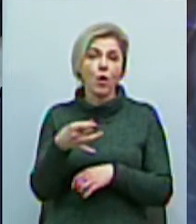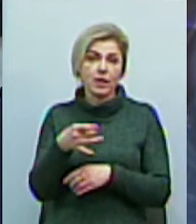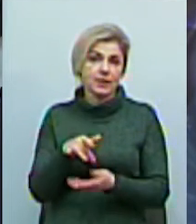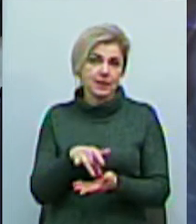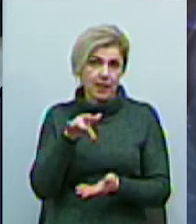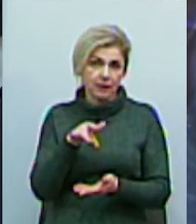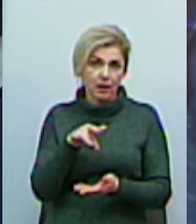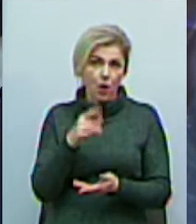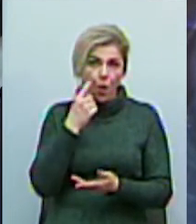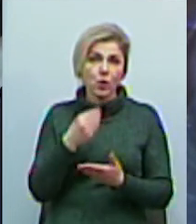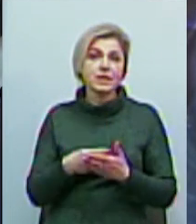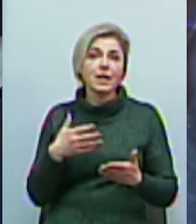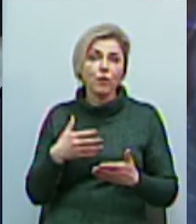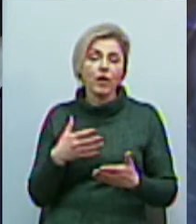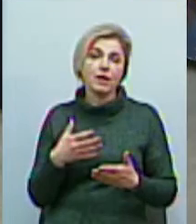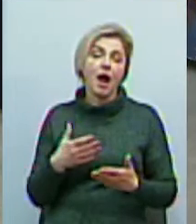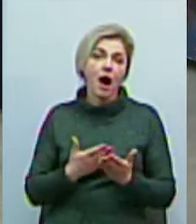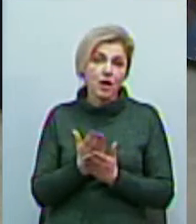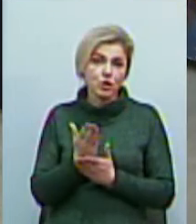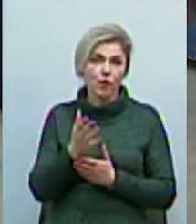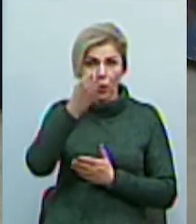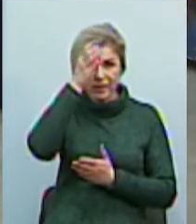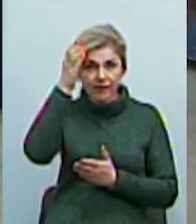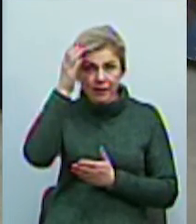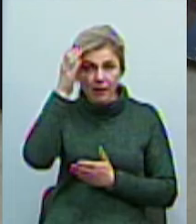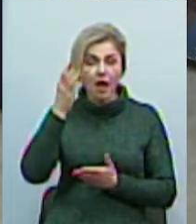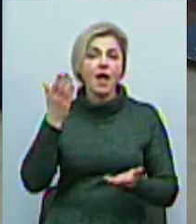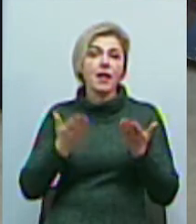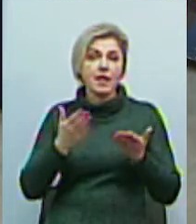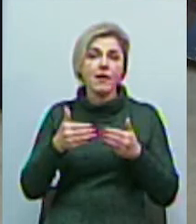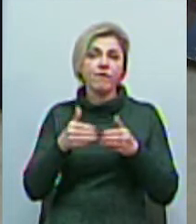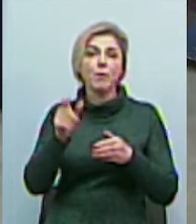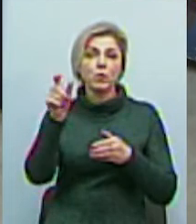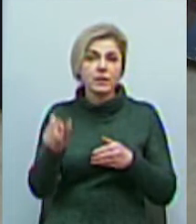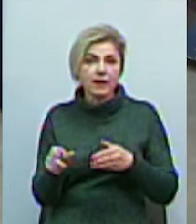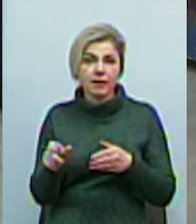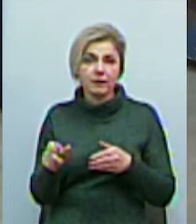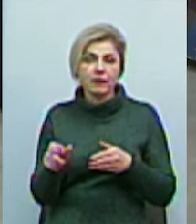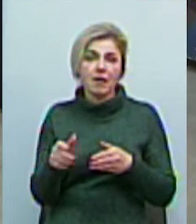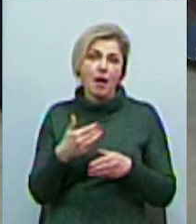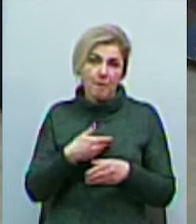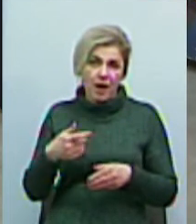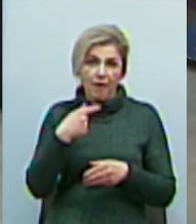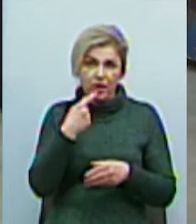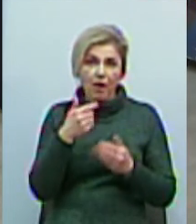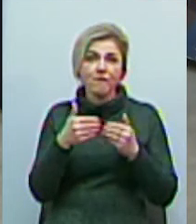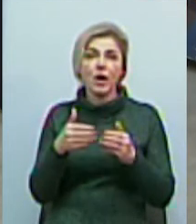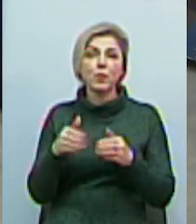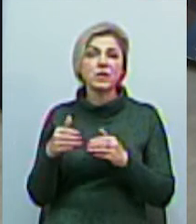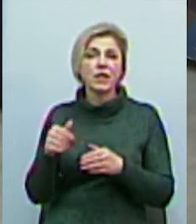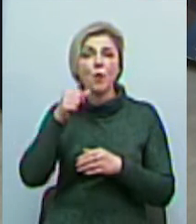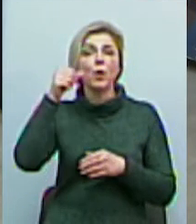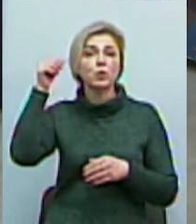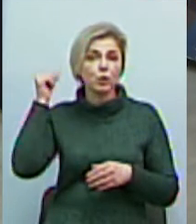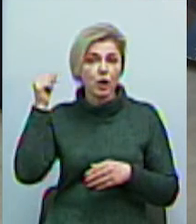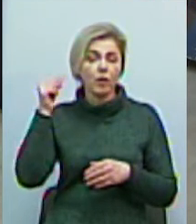центру оцінювання якості освіти. Це якщо випускник, ми кажемо випускники минулих років, це